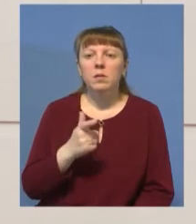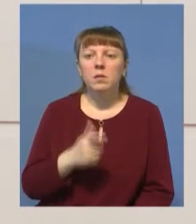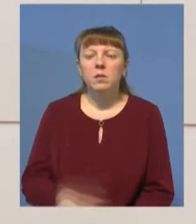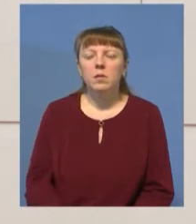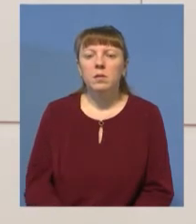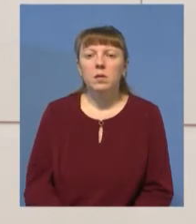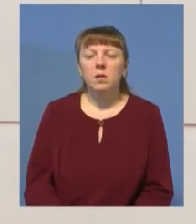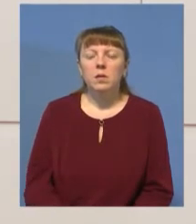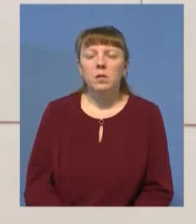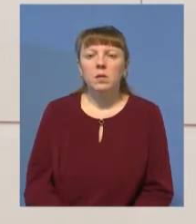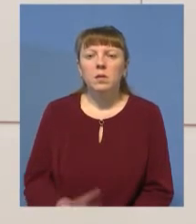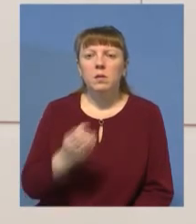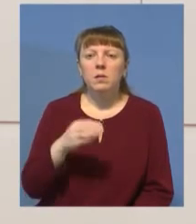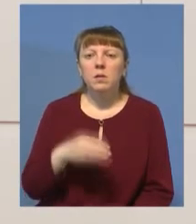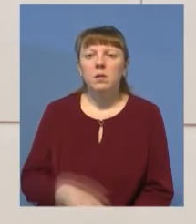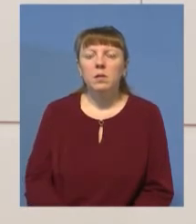и